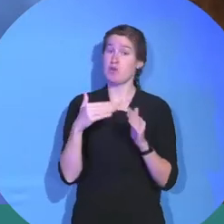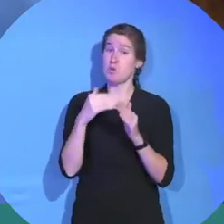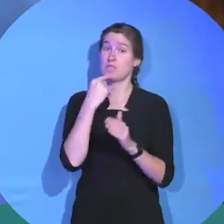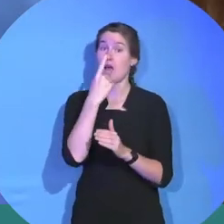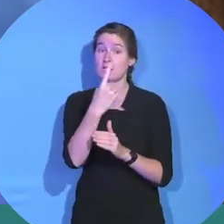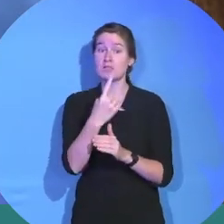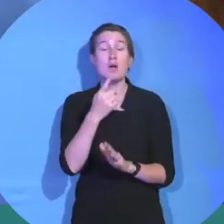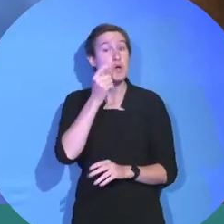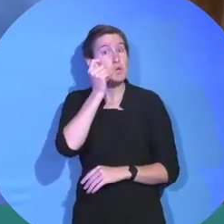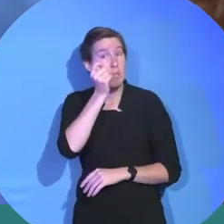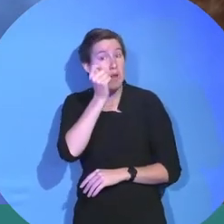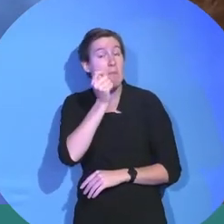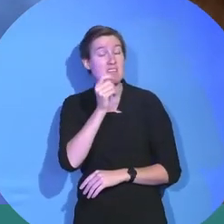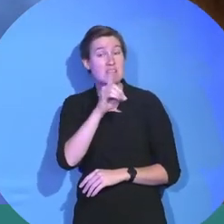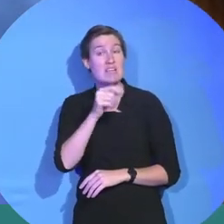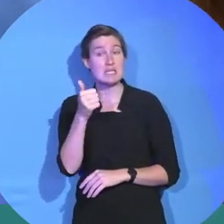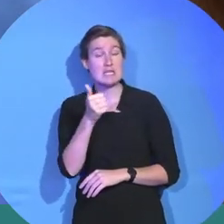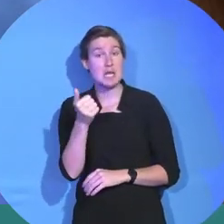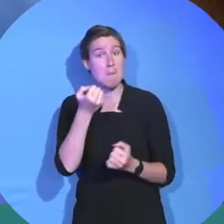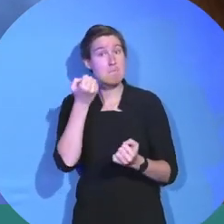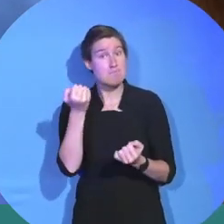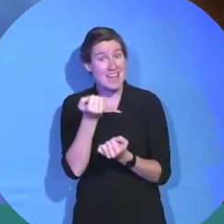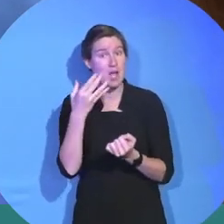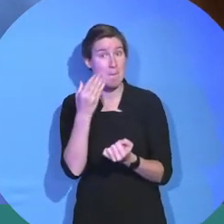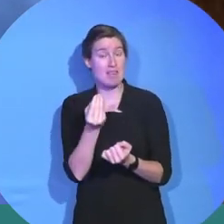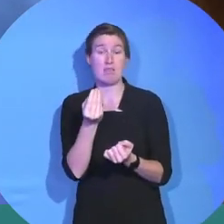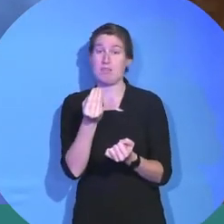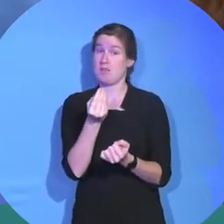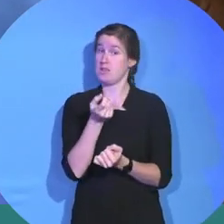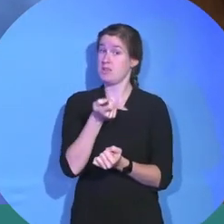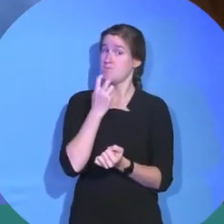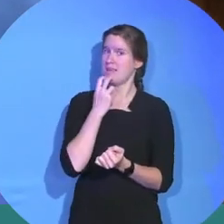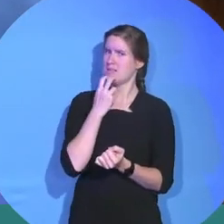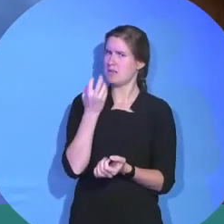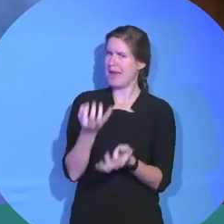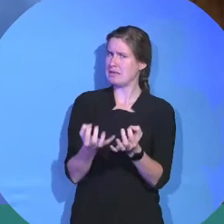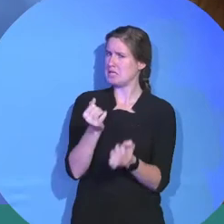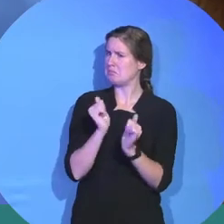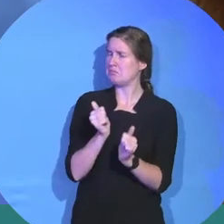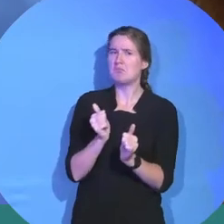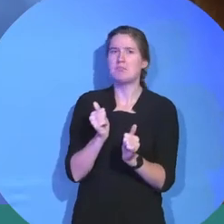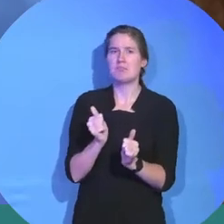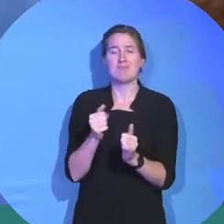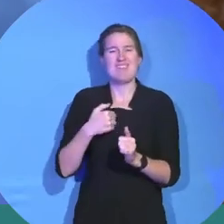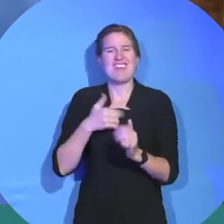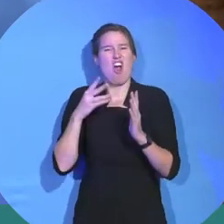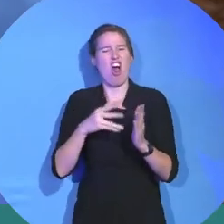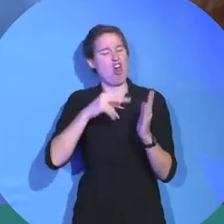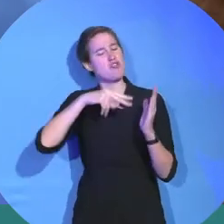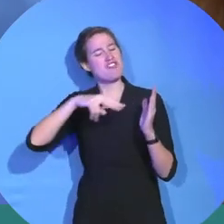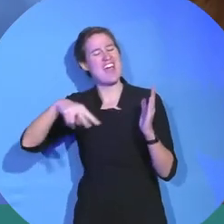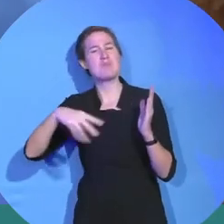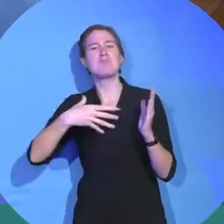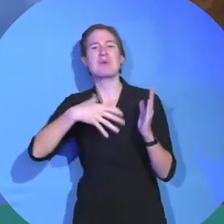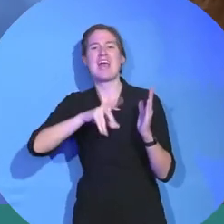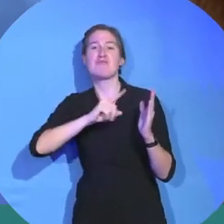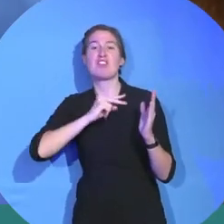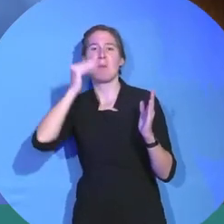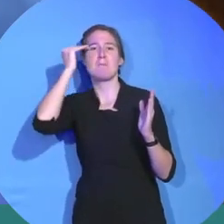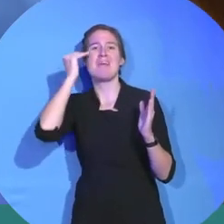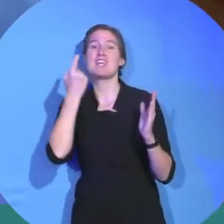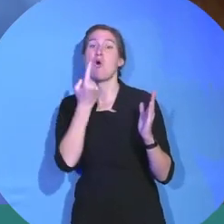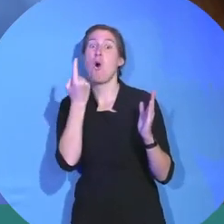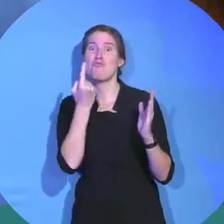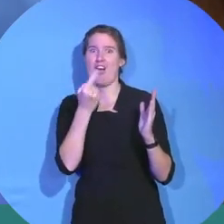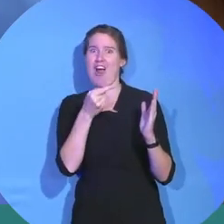Mm. Ik heb bijvoorbeeld al wat nieuwe verkiezingsprogramma's doorgekeken. Kijk natuurlijk ook even wat zeggen al die partijen over abortus. Nou, CDA bijvoorbeeld geen woord. Dus